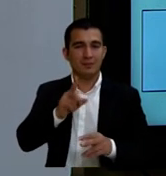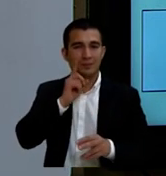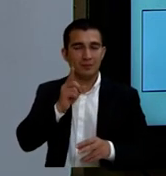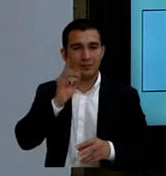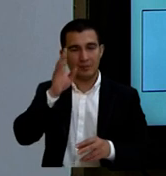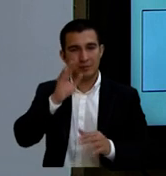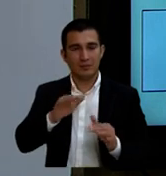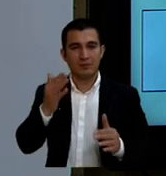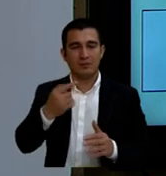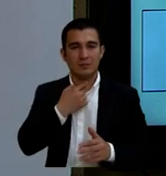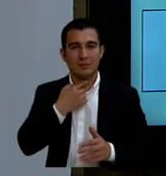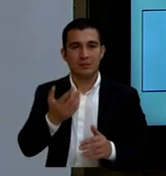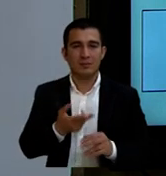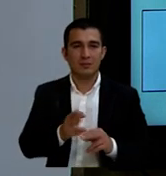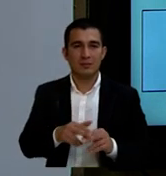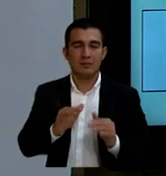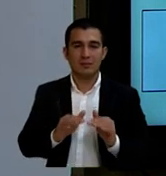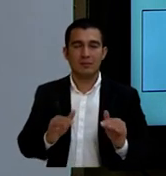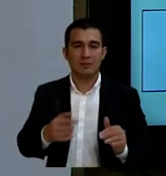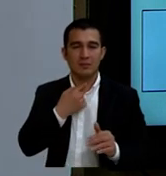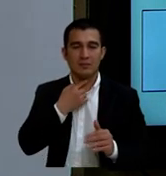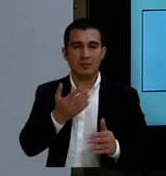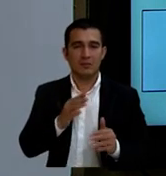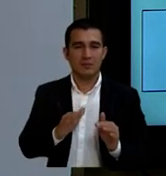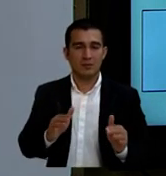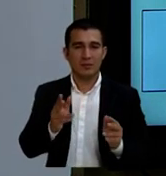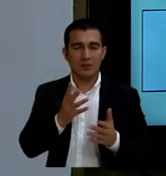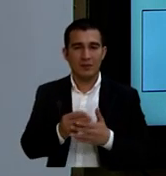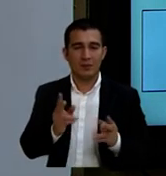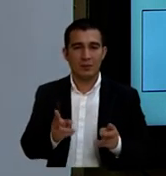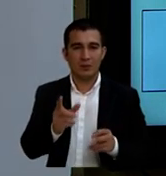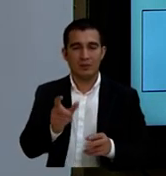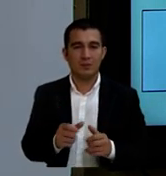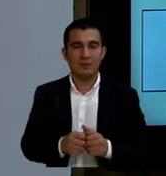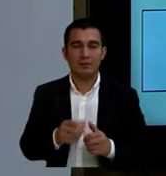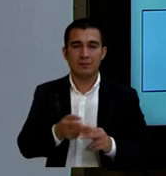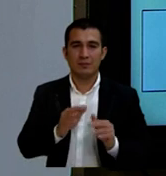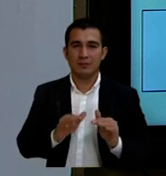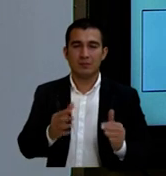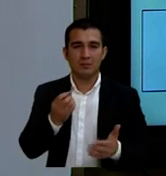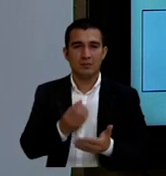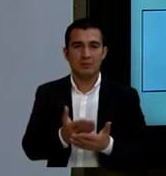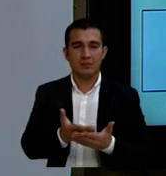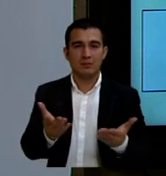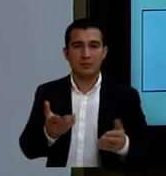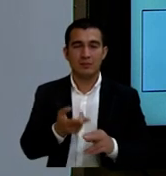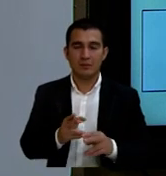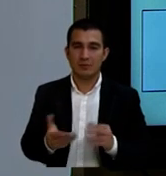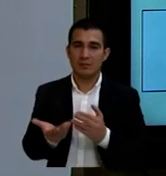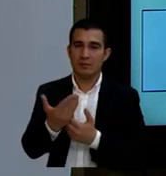nutqidan olingan. Bog'cha opa so'zidan diqqat qilamiz. Bolachalarim tashrif